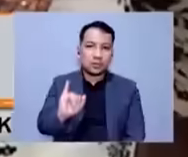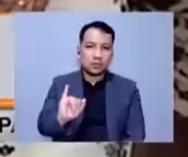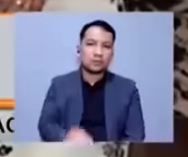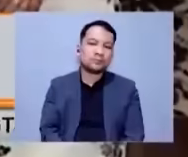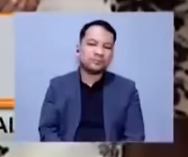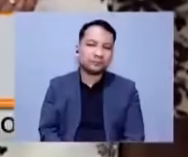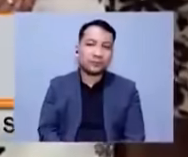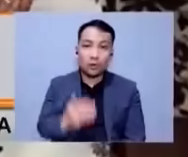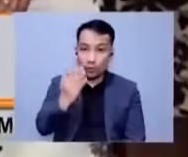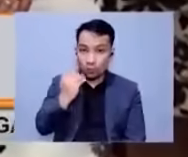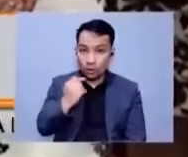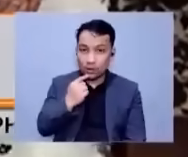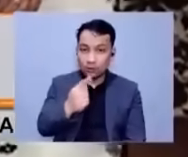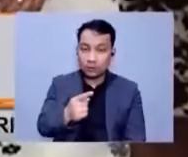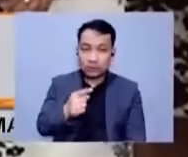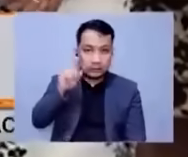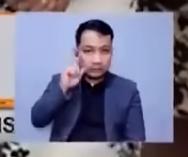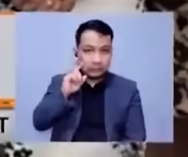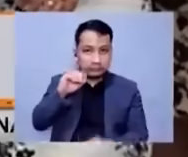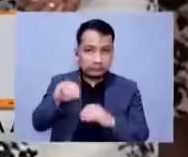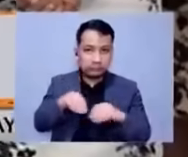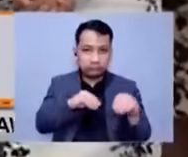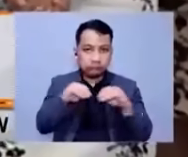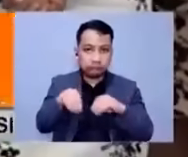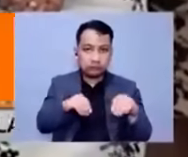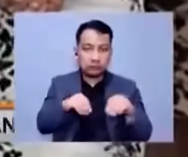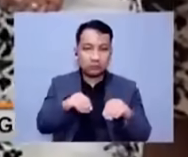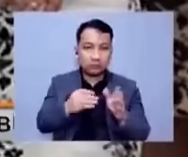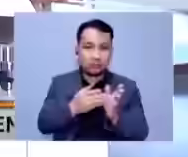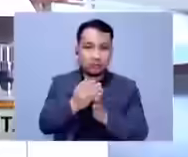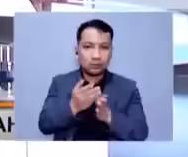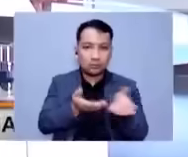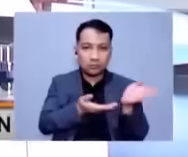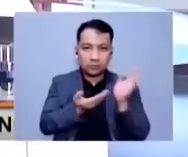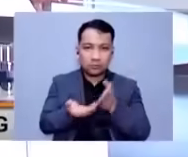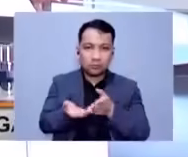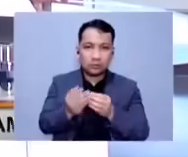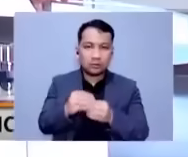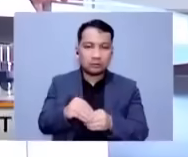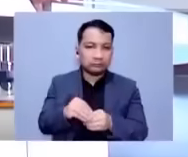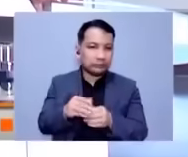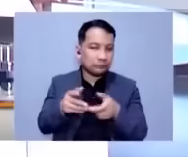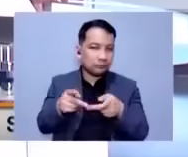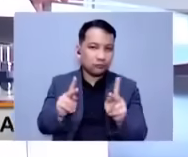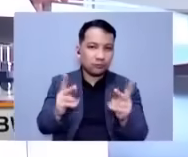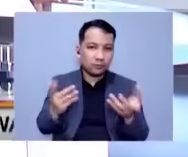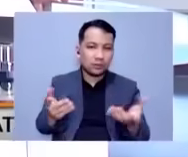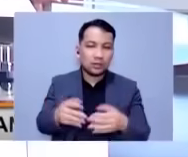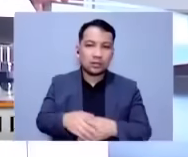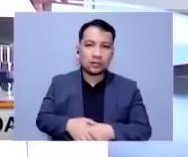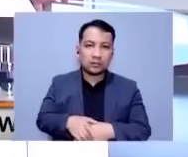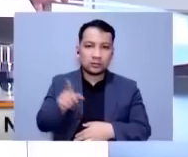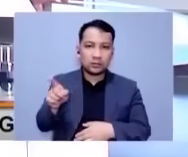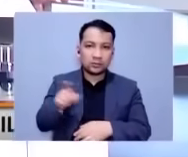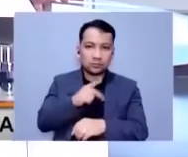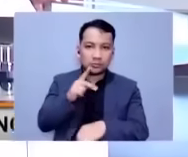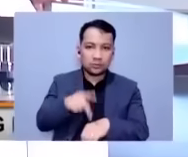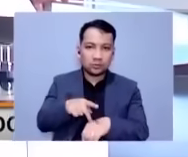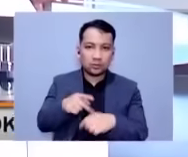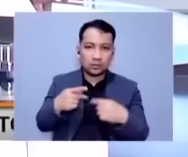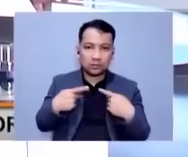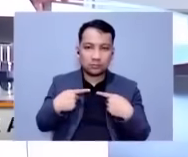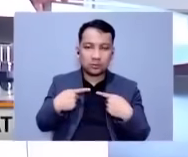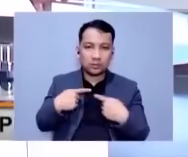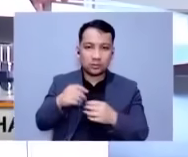dahil umano sa sex trafficking, fraud at smuggling. Posibleng dito sa Pilipinas o sa